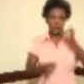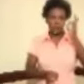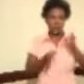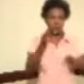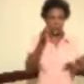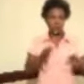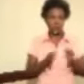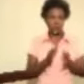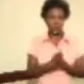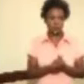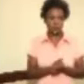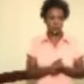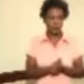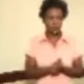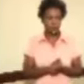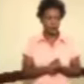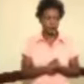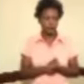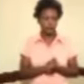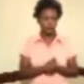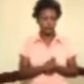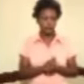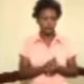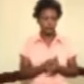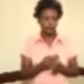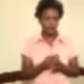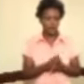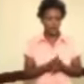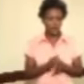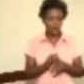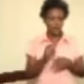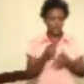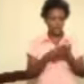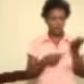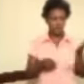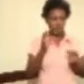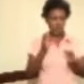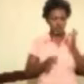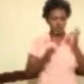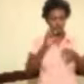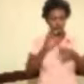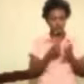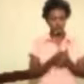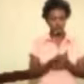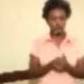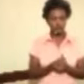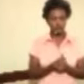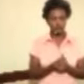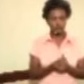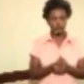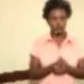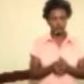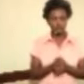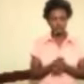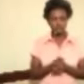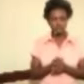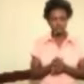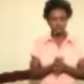rappelé nous que nous pourrions gagner en fin de débat, nous pourrions gagner s'il vous plaît le public. Merci public,